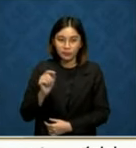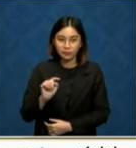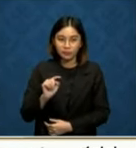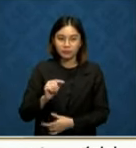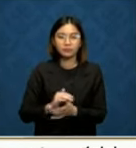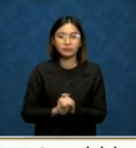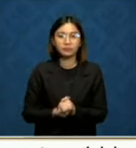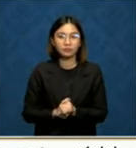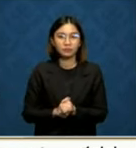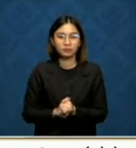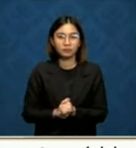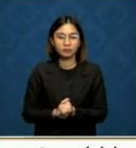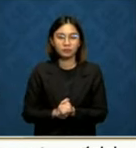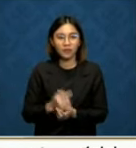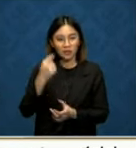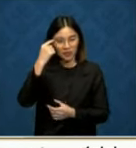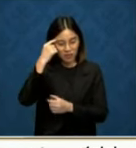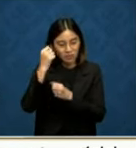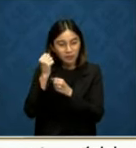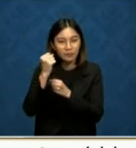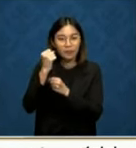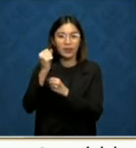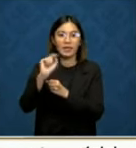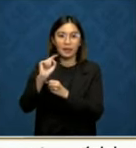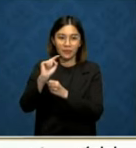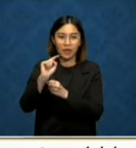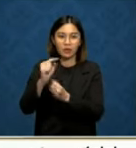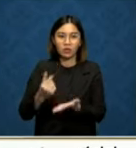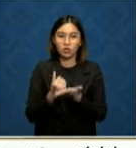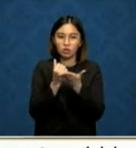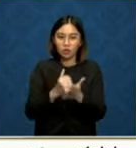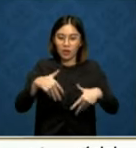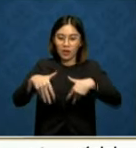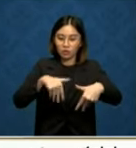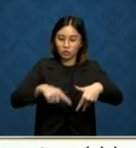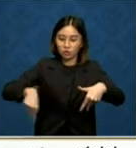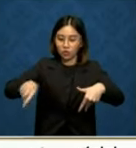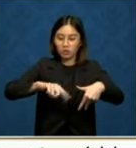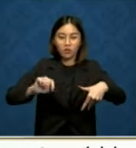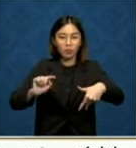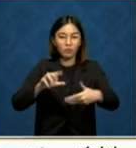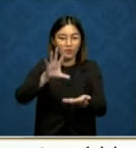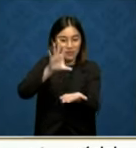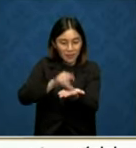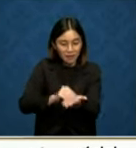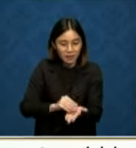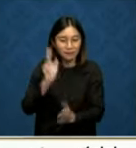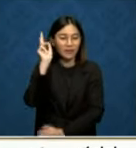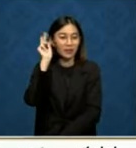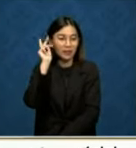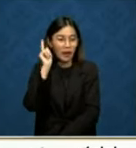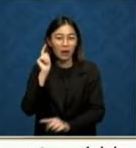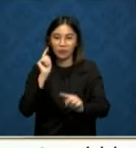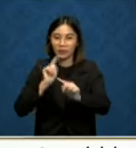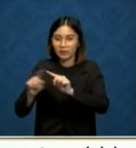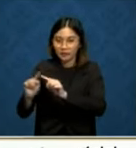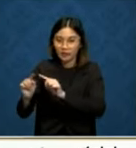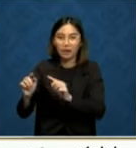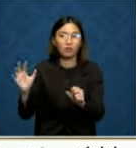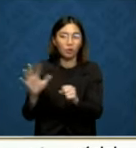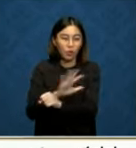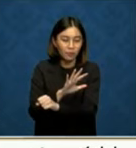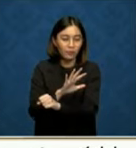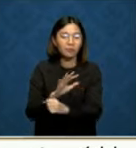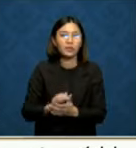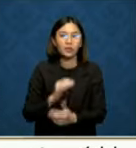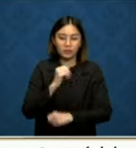พยายามที่จะทำให้ผู้บริโภคได้รับข้อมูลข่าวสารต่าง ๆ มากมาย